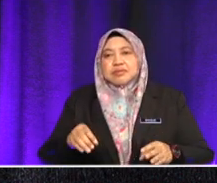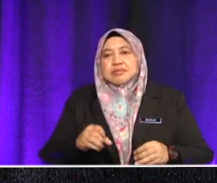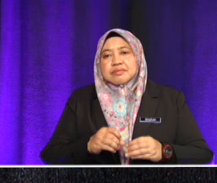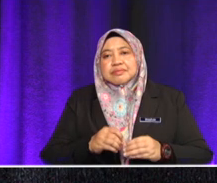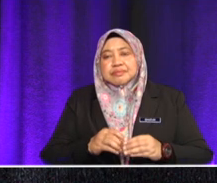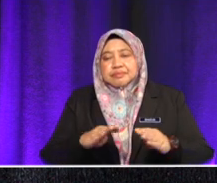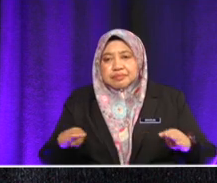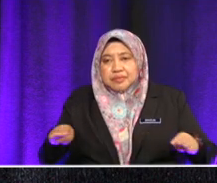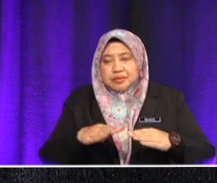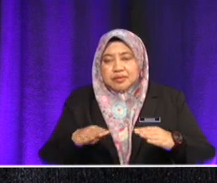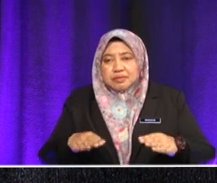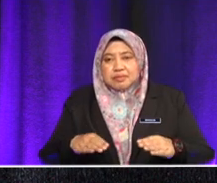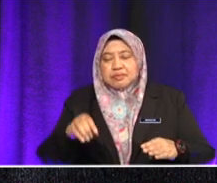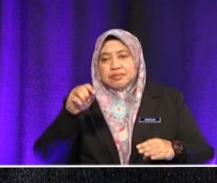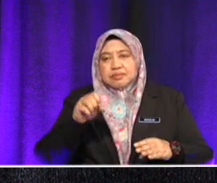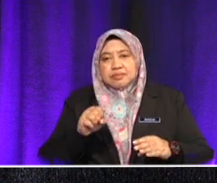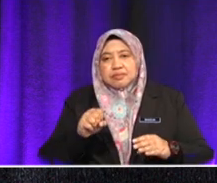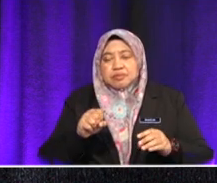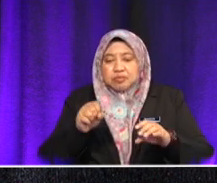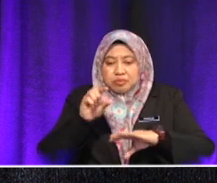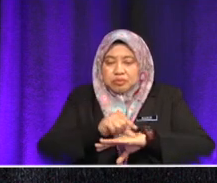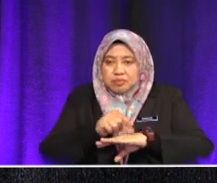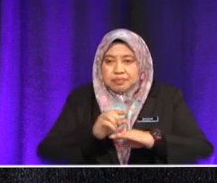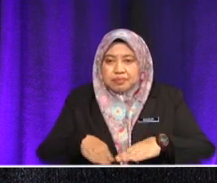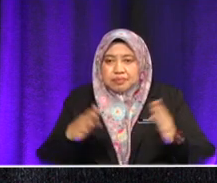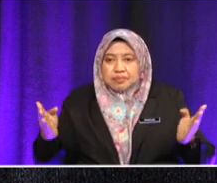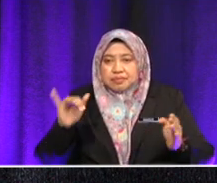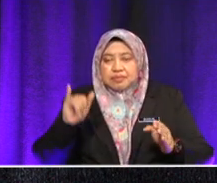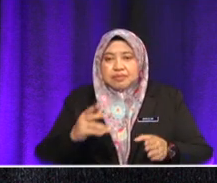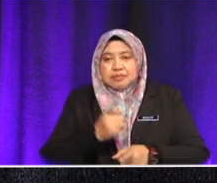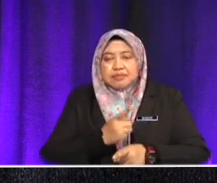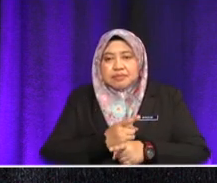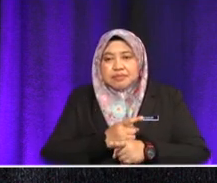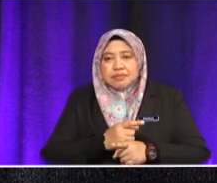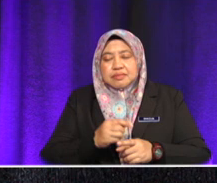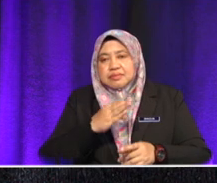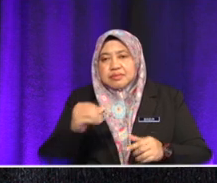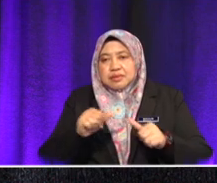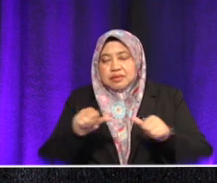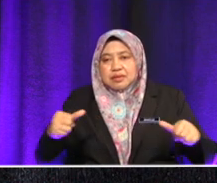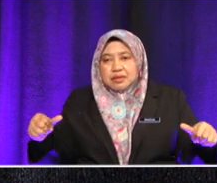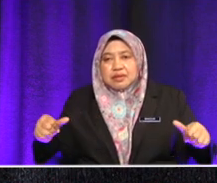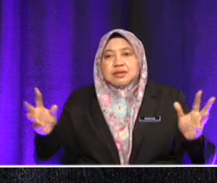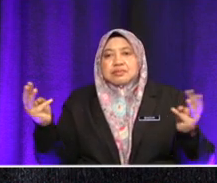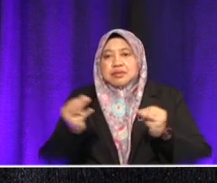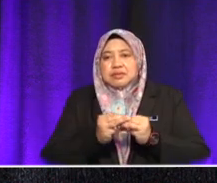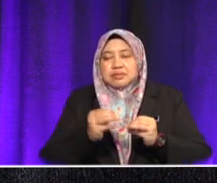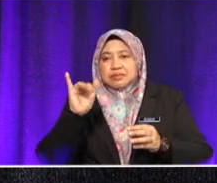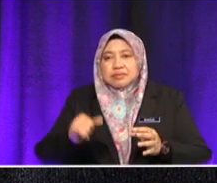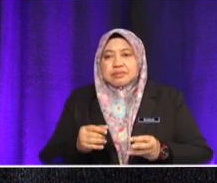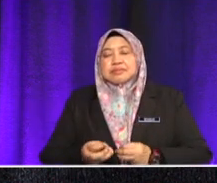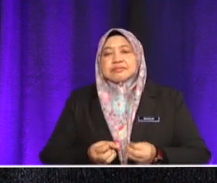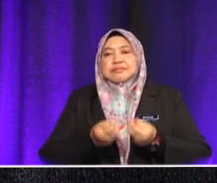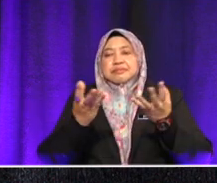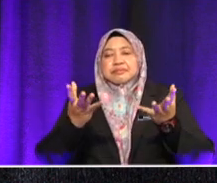bahasa yang betul saya lihat dia gunakan ayat majmuk yang banyak Eh beliau telah menghadapi banyak